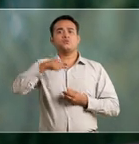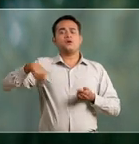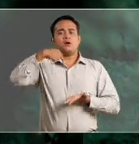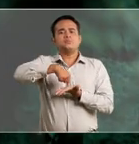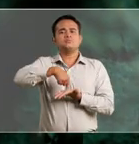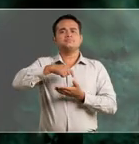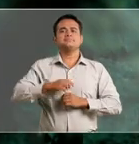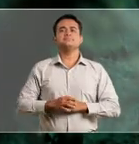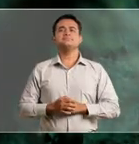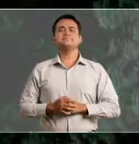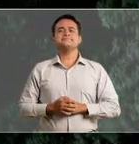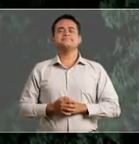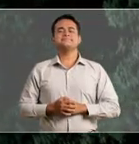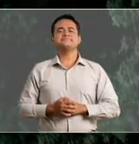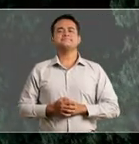चल लो।